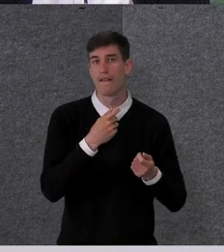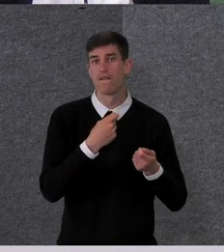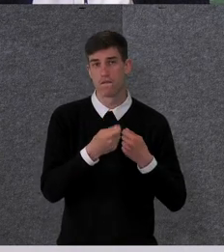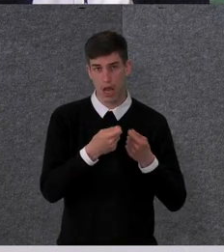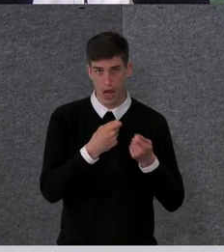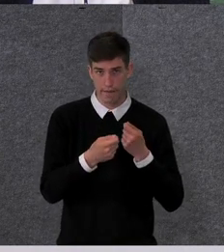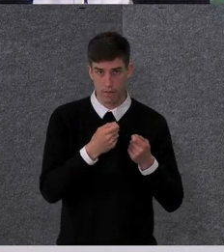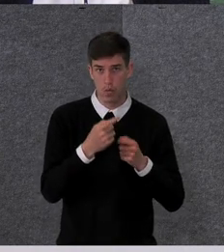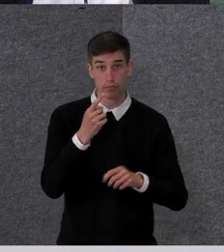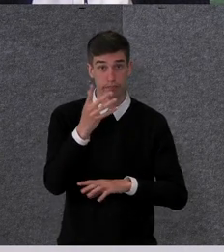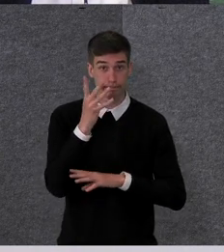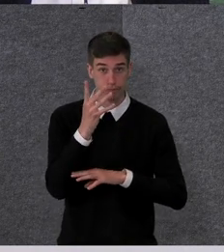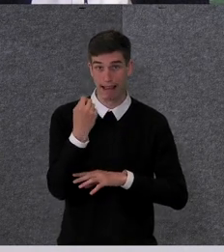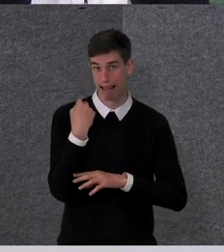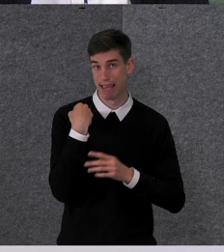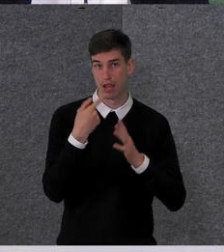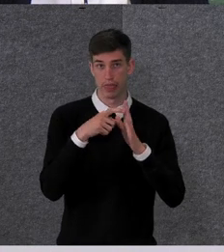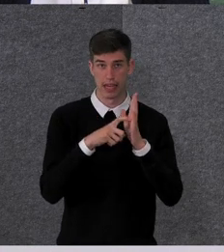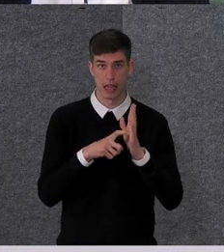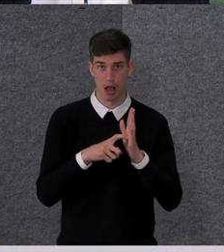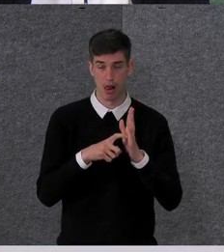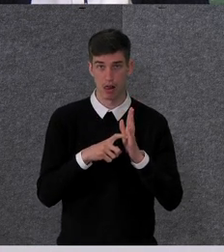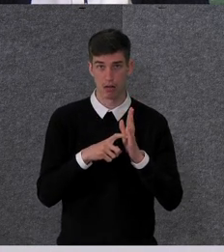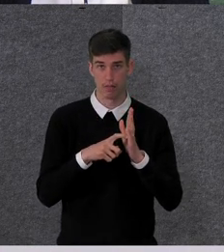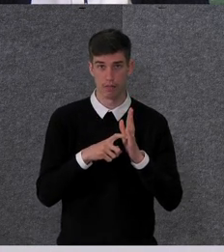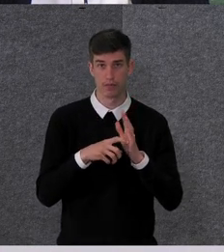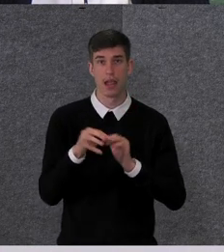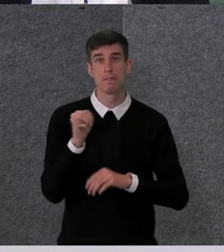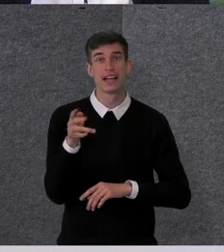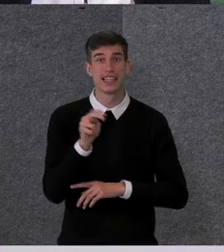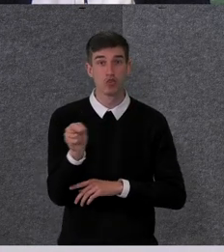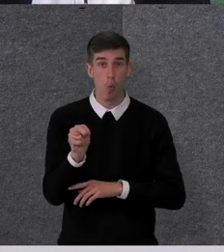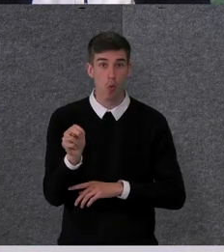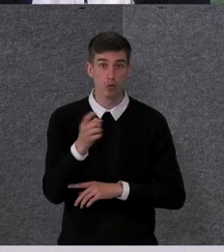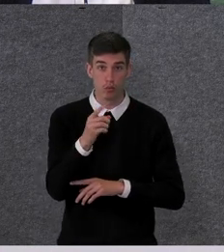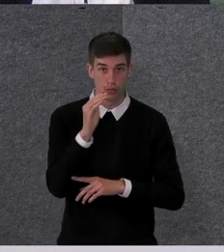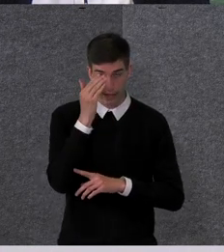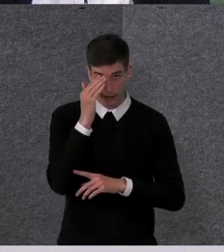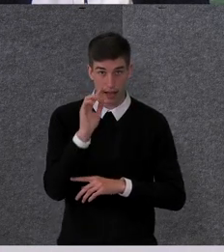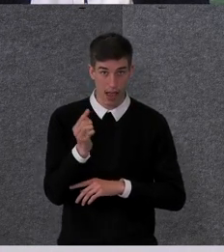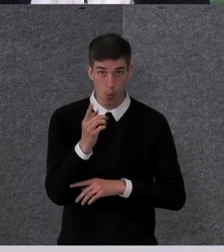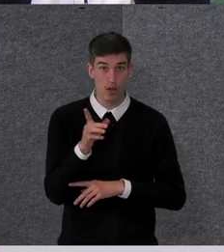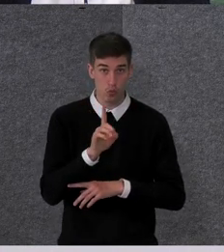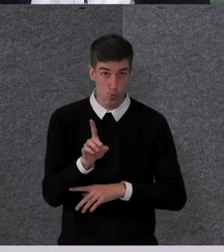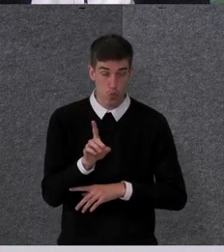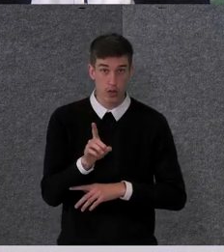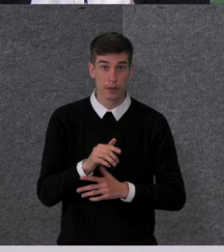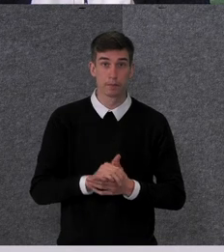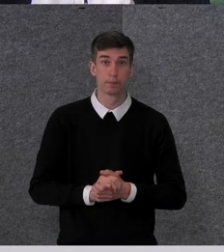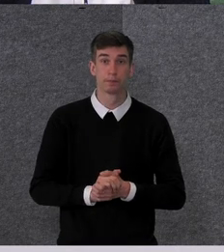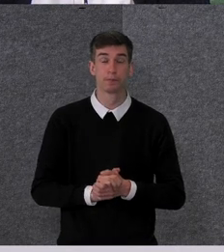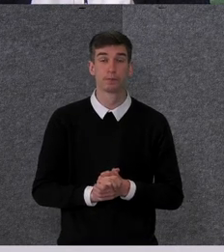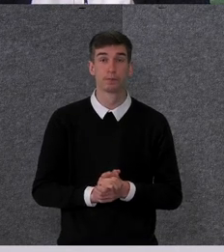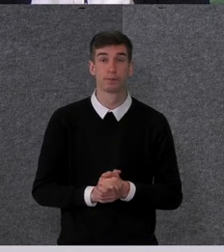Main. Er hatte sich digital bereits vorgestellt. Marianne Storio, KV Düren, hat sich